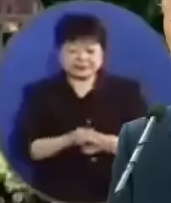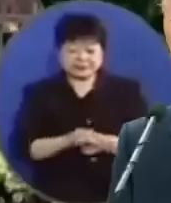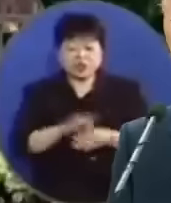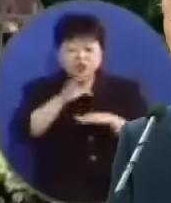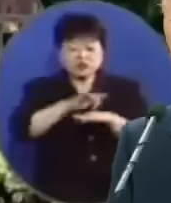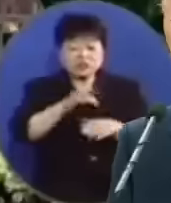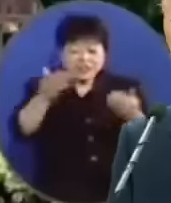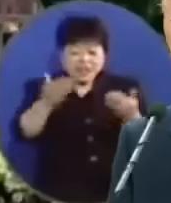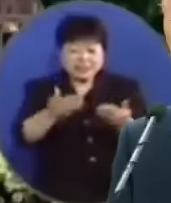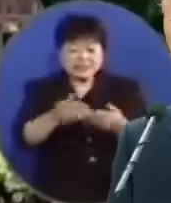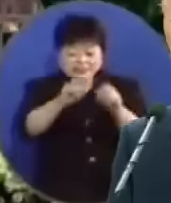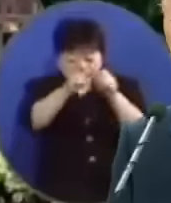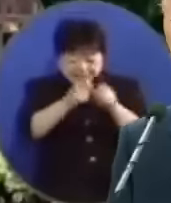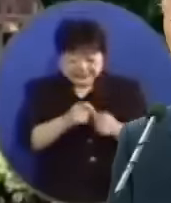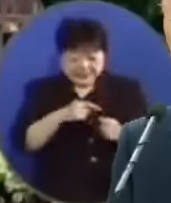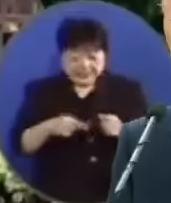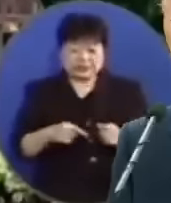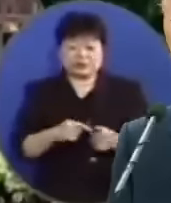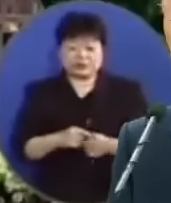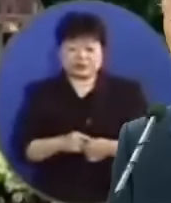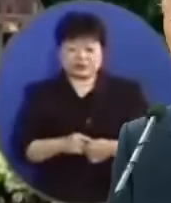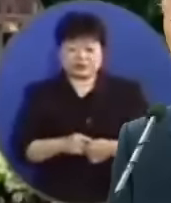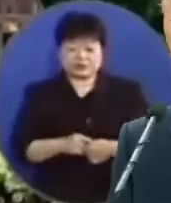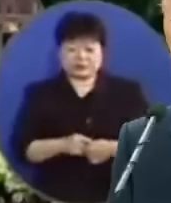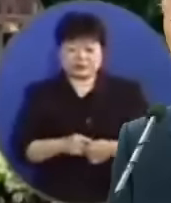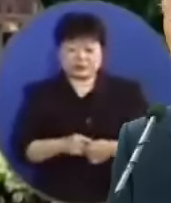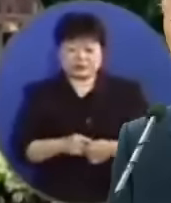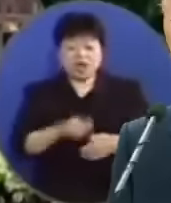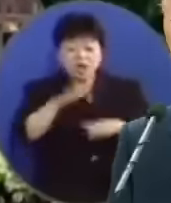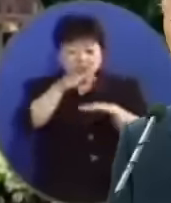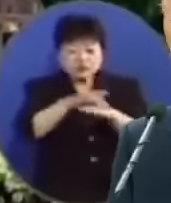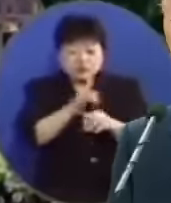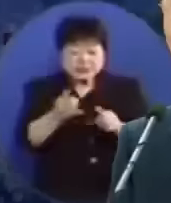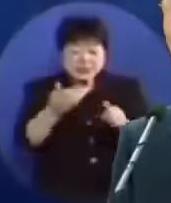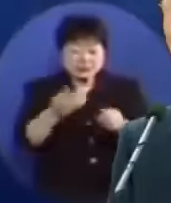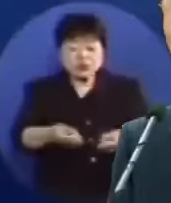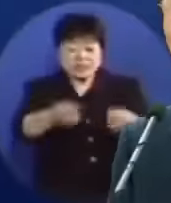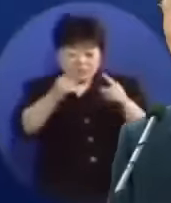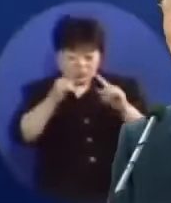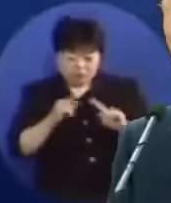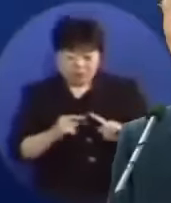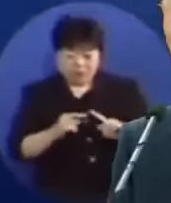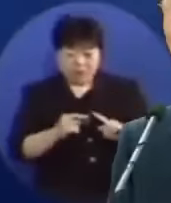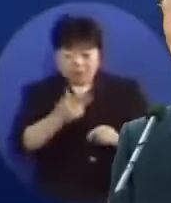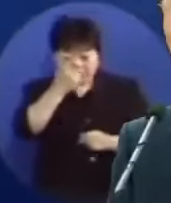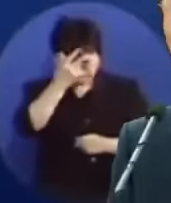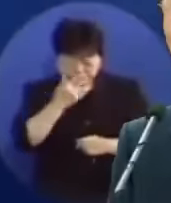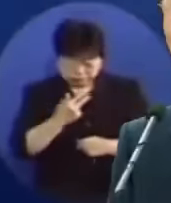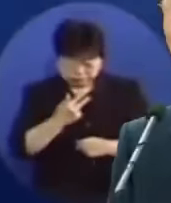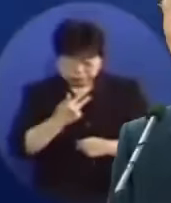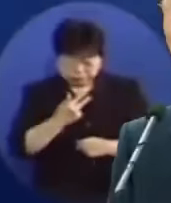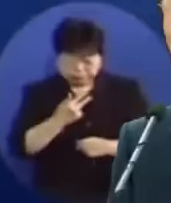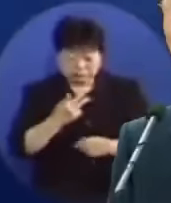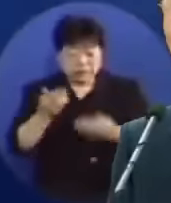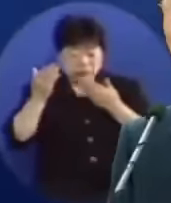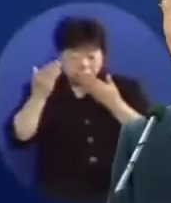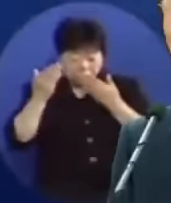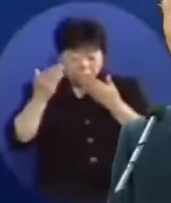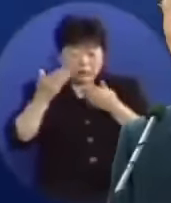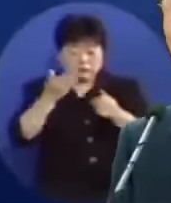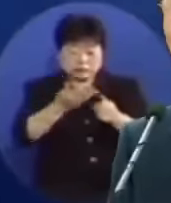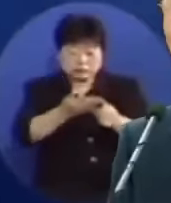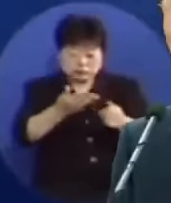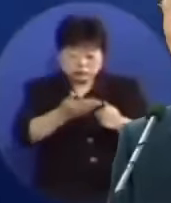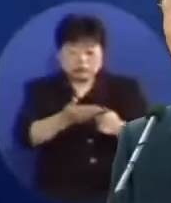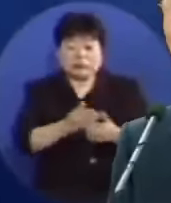일을 자세히 가르치고 있습니다. 가만히 한번 들어보세요. 귀신은 사람 속에 들어와서 눈 멀고 말 못하게 하고,